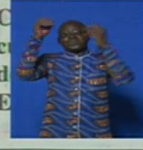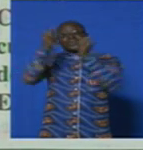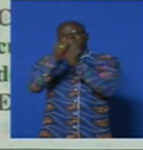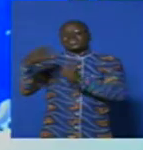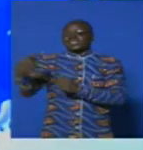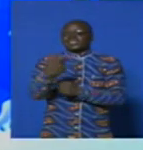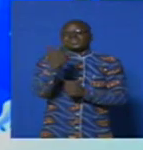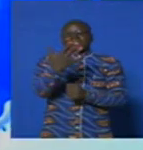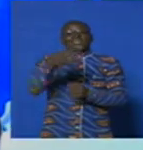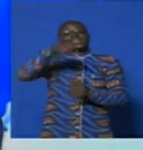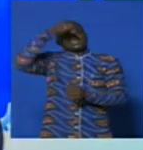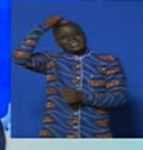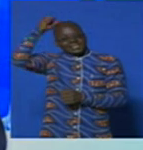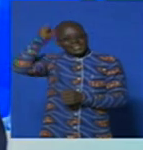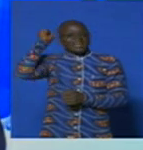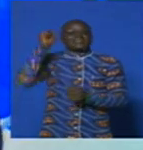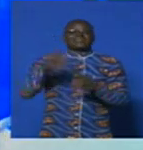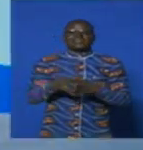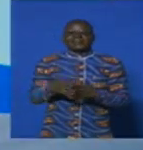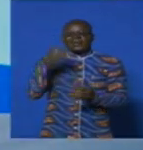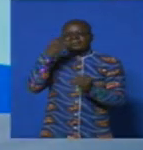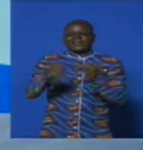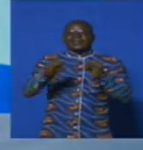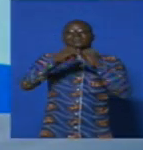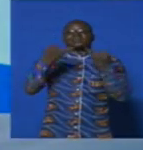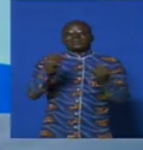Sahel. Fin du journal de 13h sur la